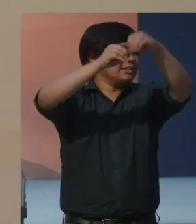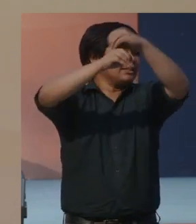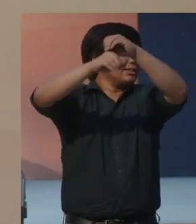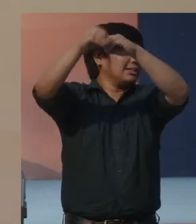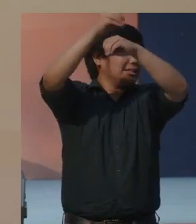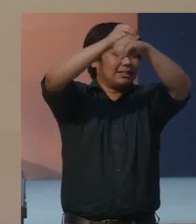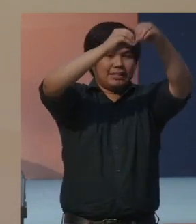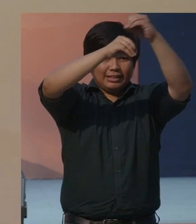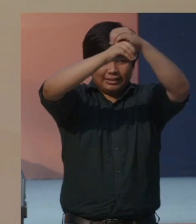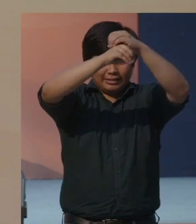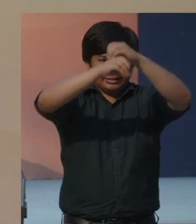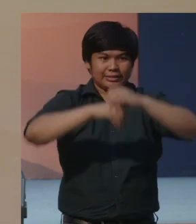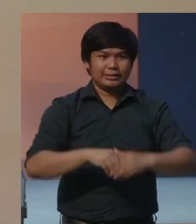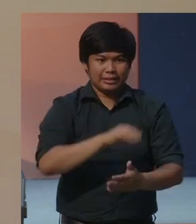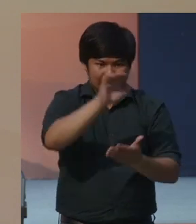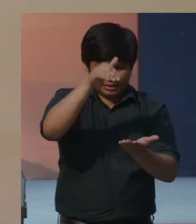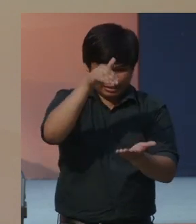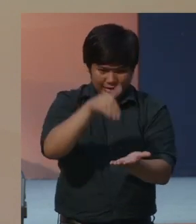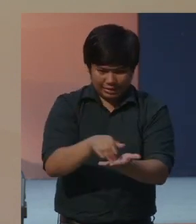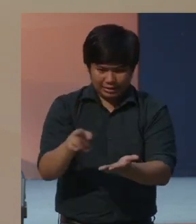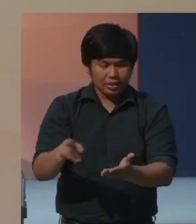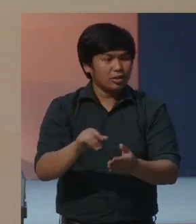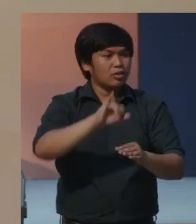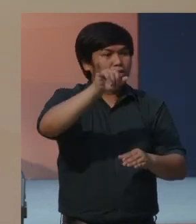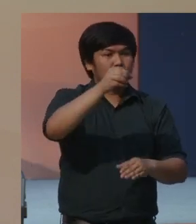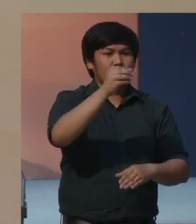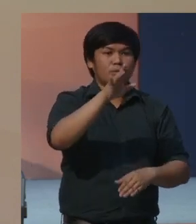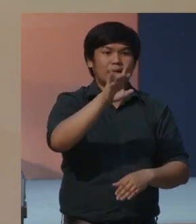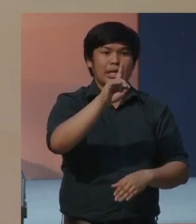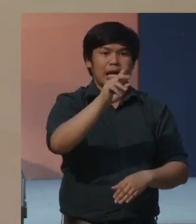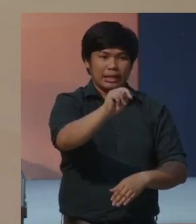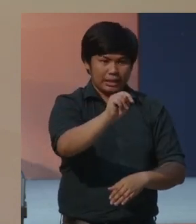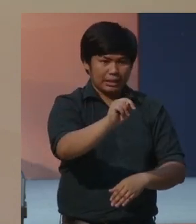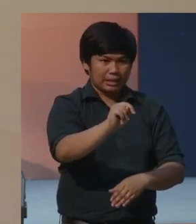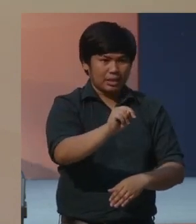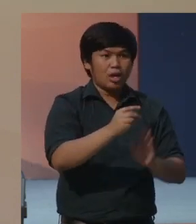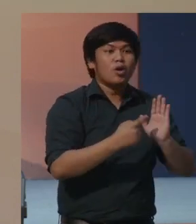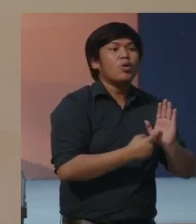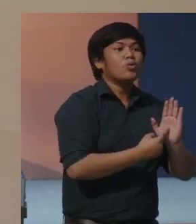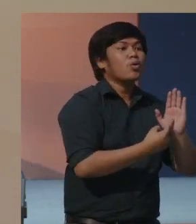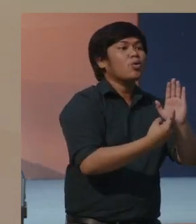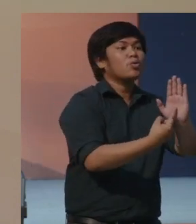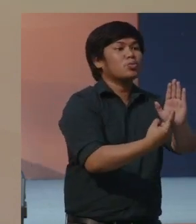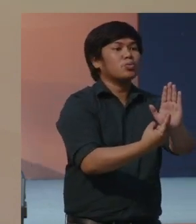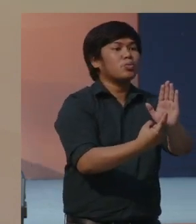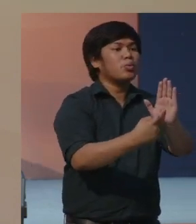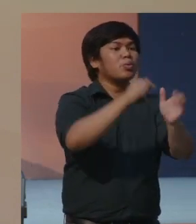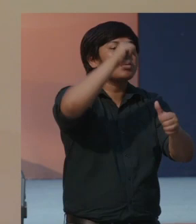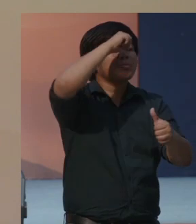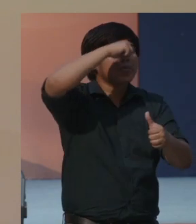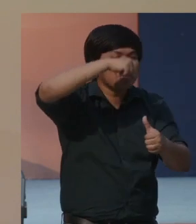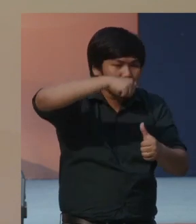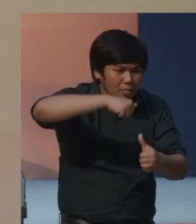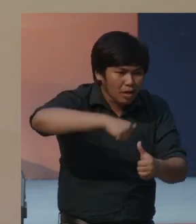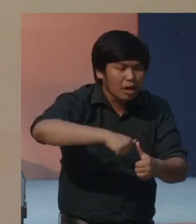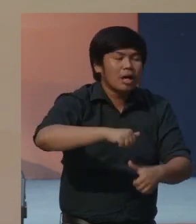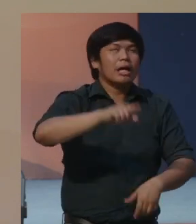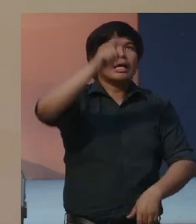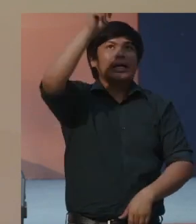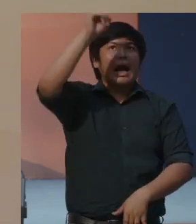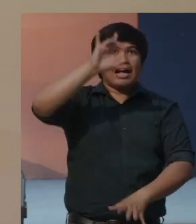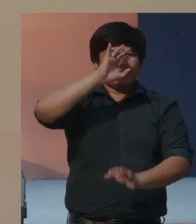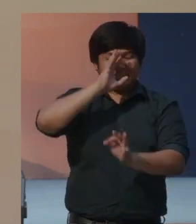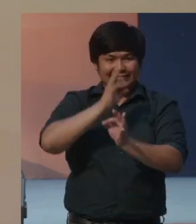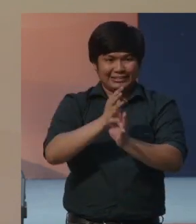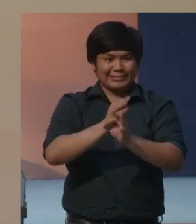na inilagay sa gitna ng Jordan upang maging tanda ng kanilang pagsulong o pagsuong sa loob ng tubig na may pananampalataya sa